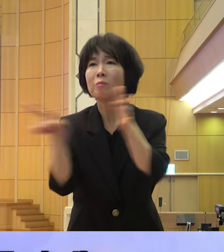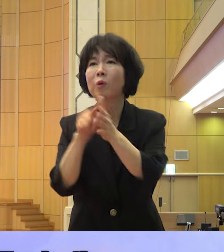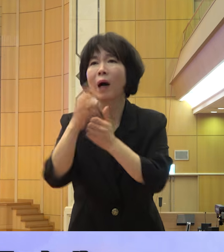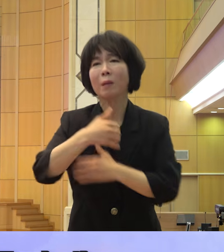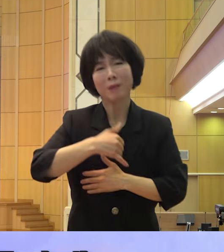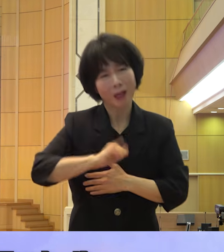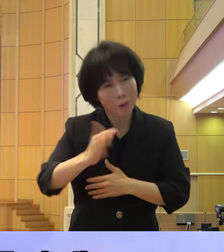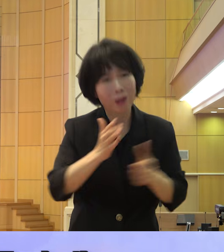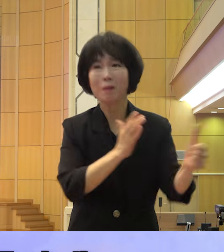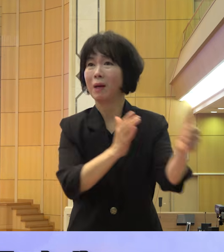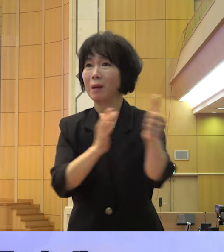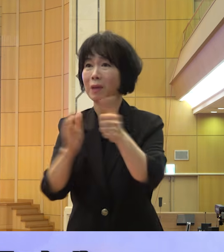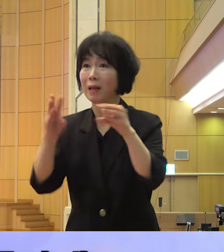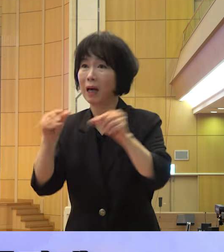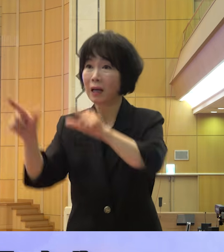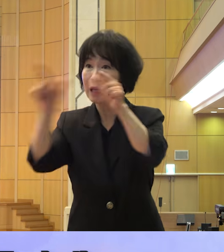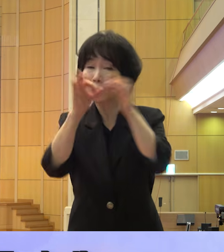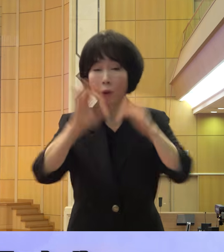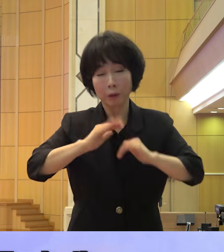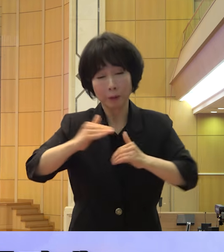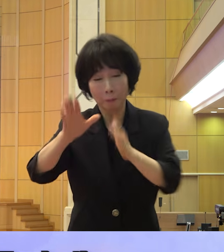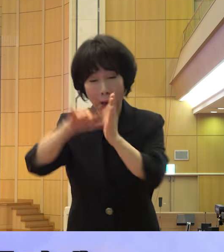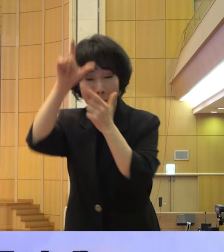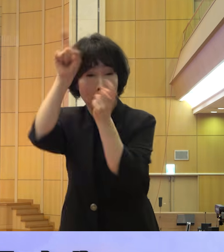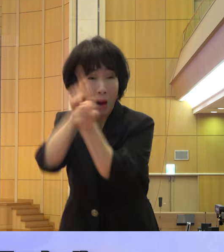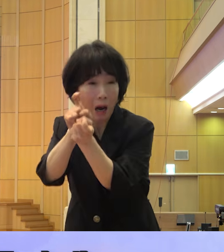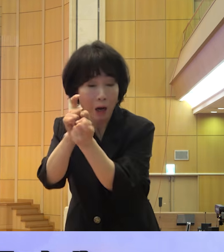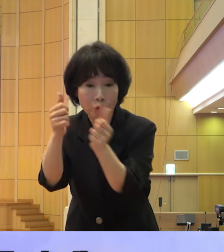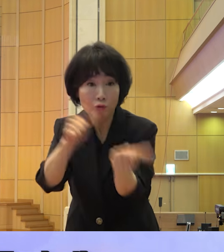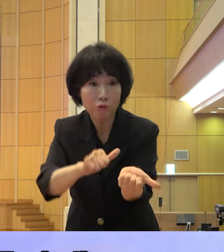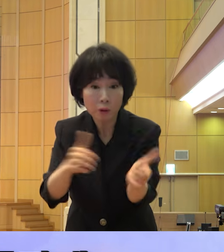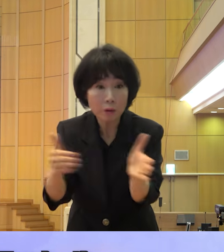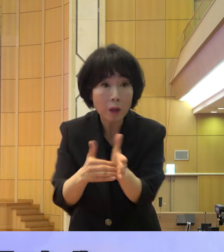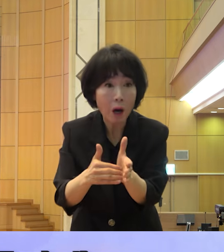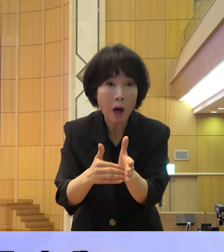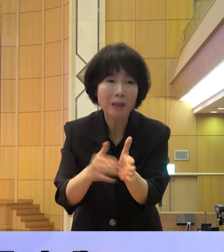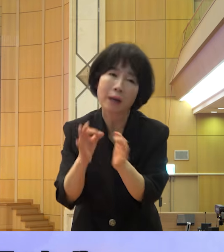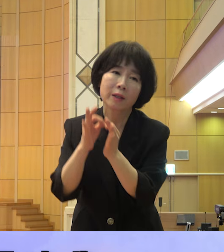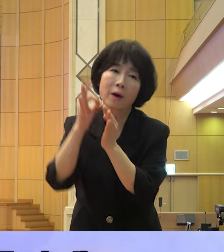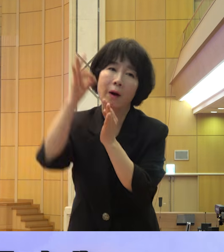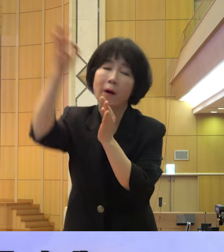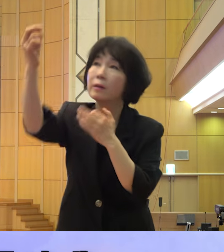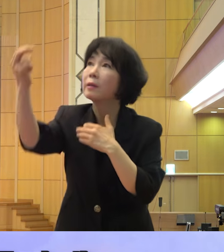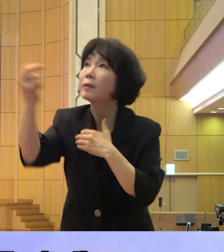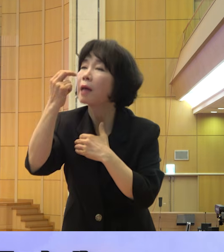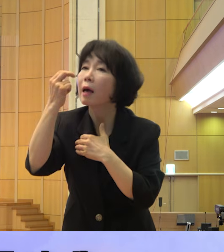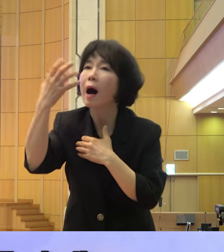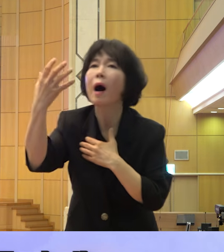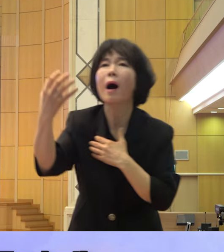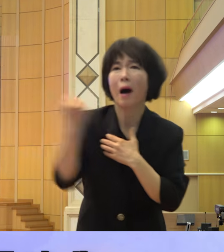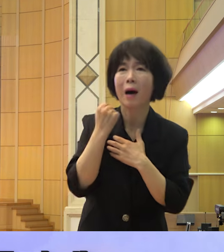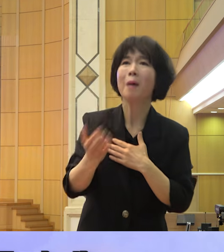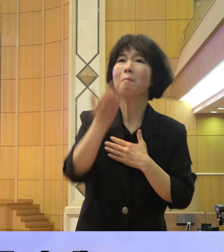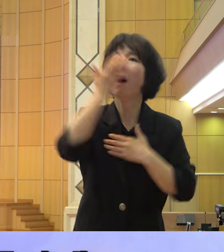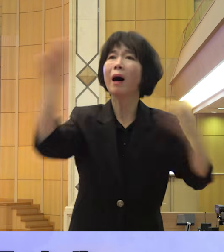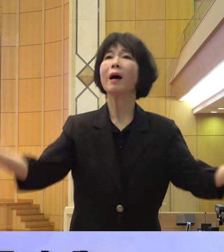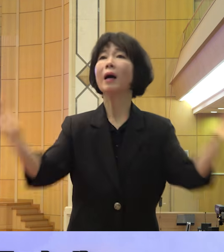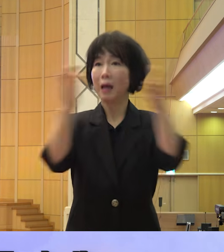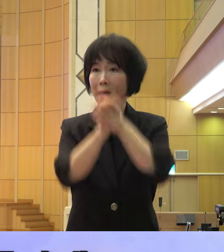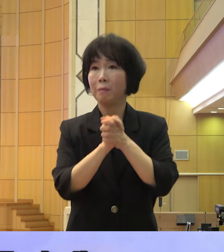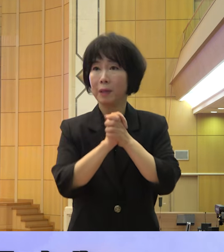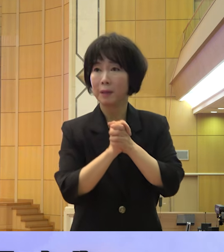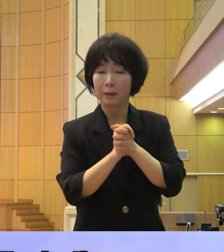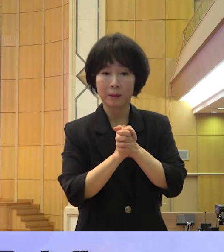자녀가 돼서 이 땅에 살다가 죽게 되면 끝이 아니라 영생을 해서 천국에서 영생 문화를 누리는 거에 대해서